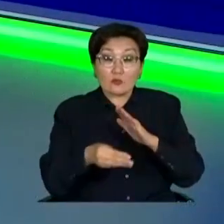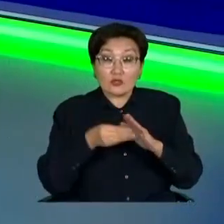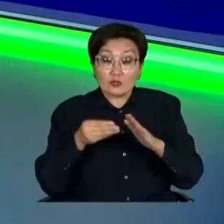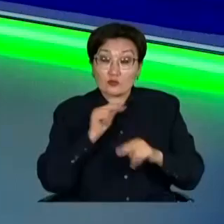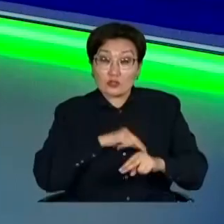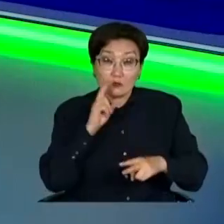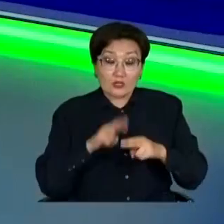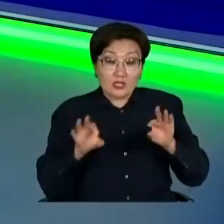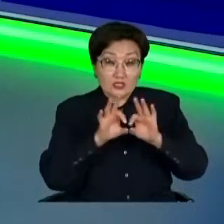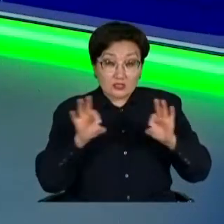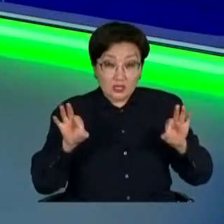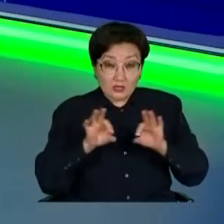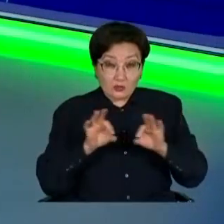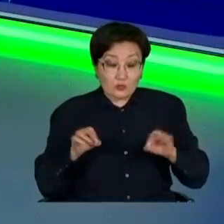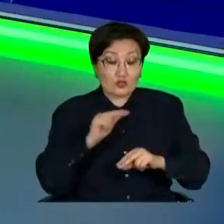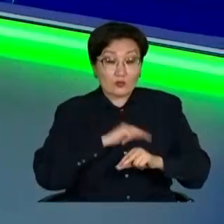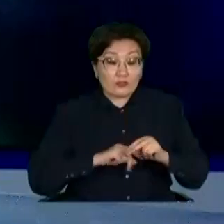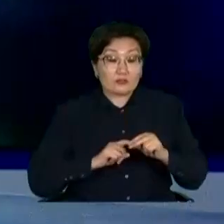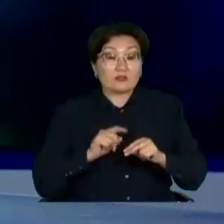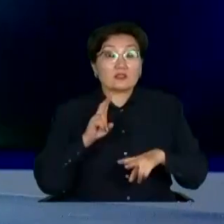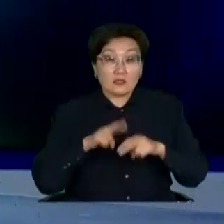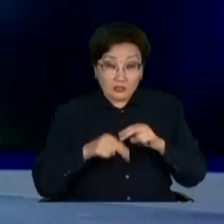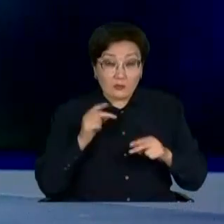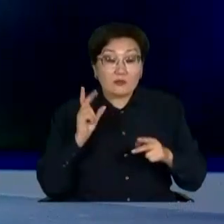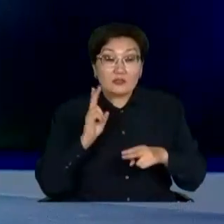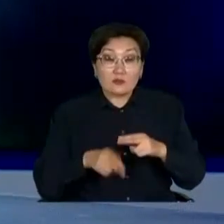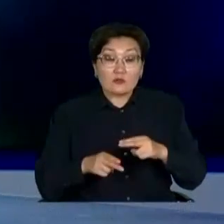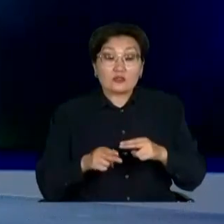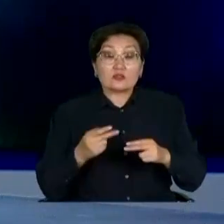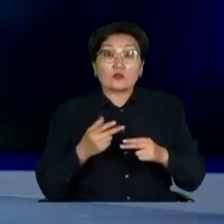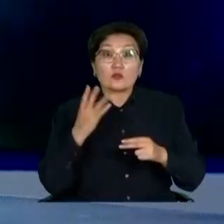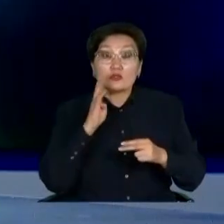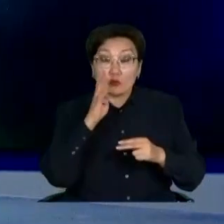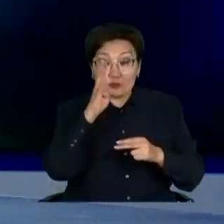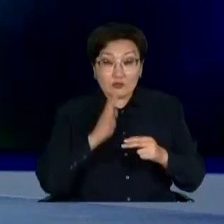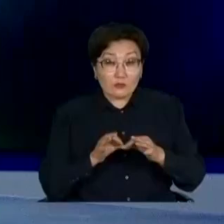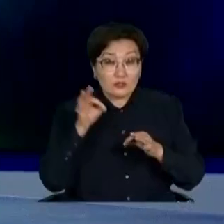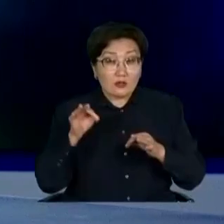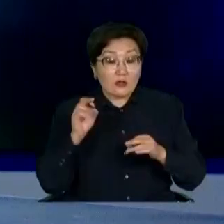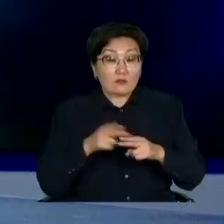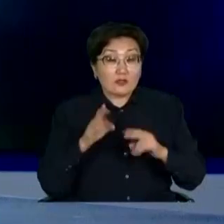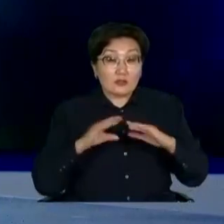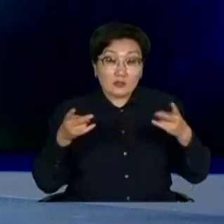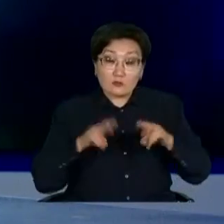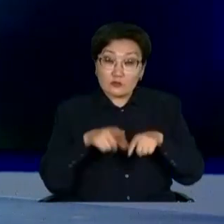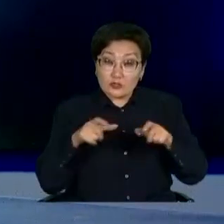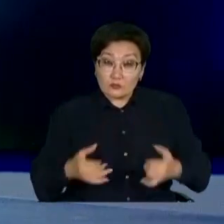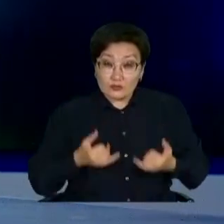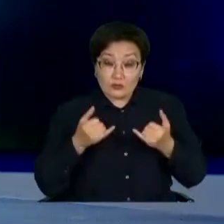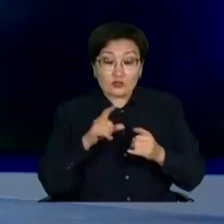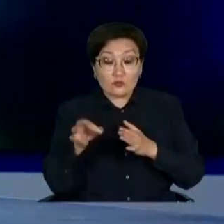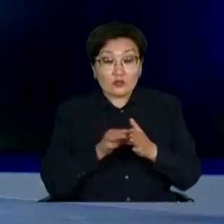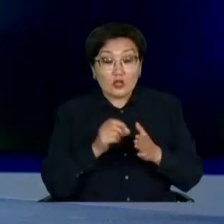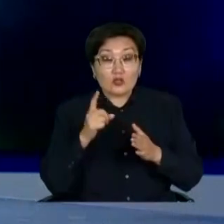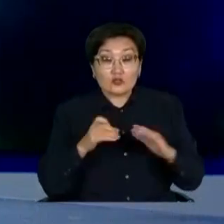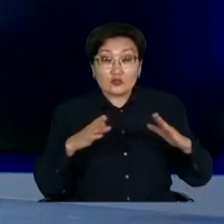аяқталып, инженерлік желілер іске қосылыпты. Еске салайық, осыдан 4 ай бұрын өңірде баспанасыз қалған азаматтар үшін бірден 100